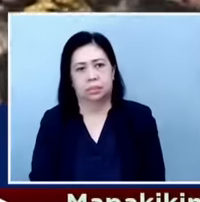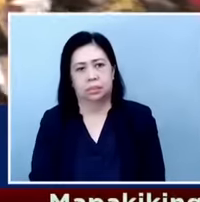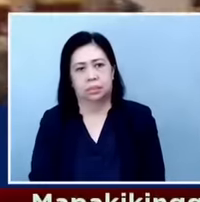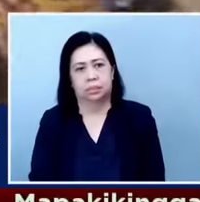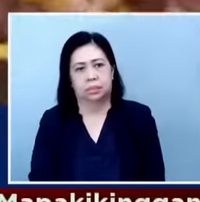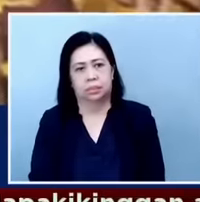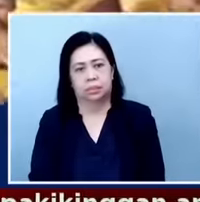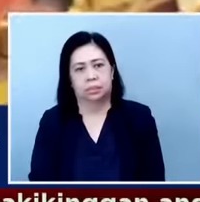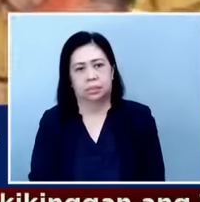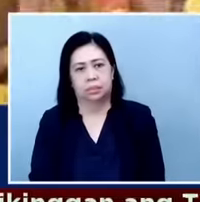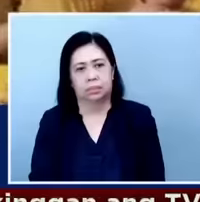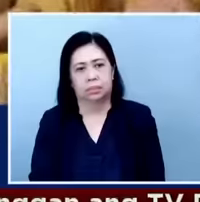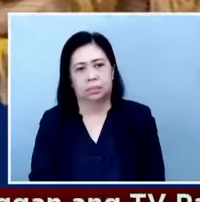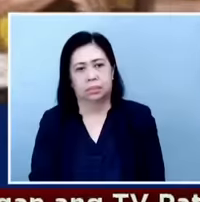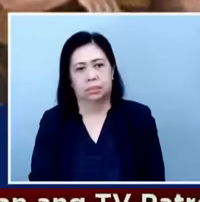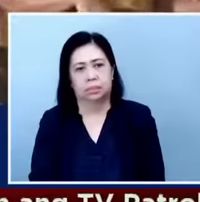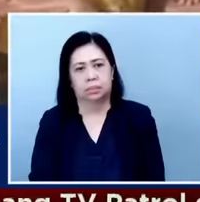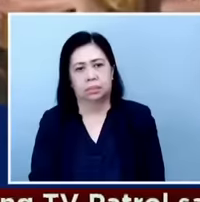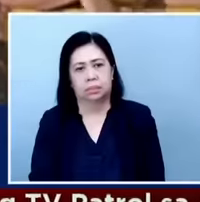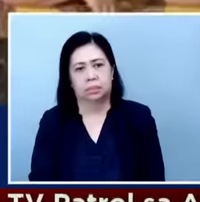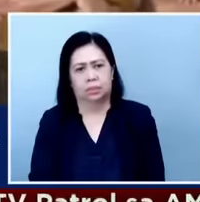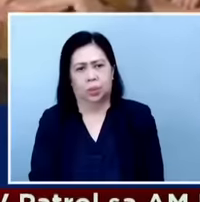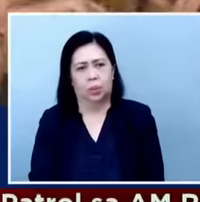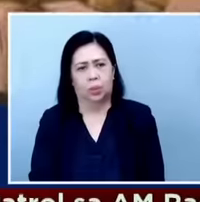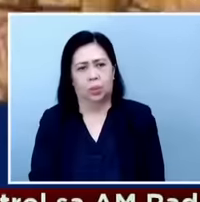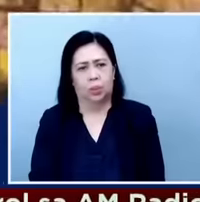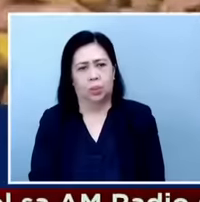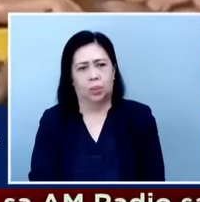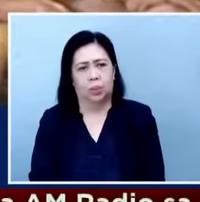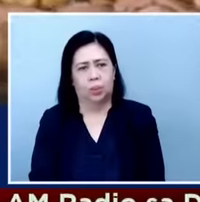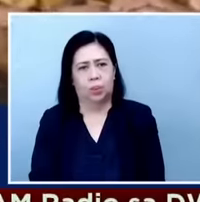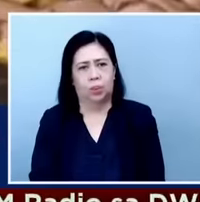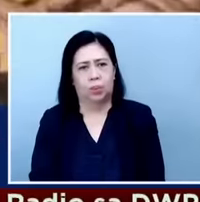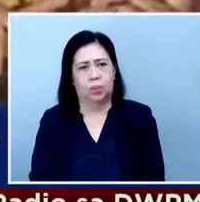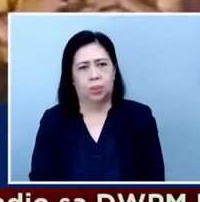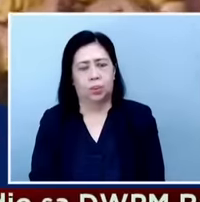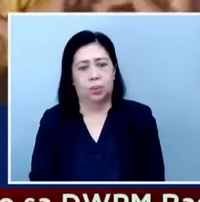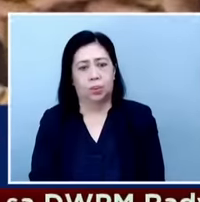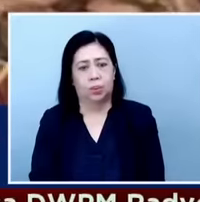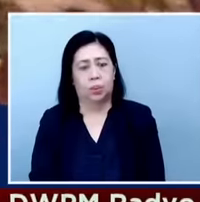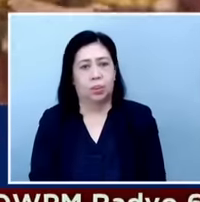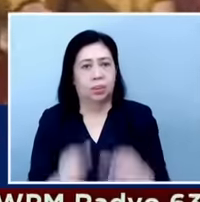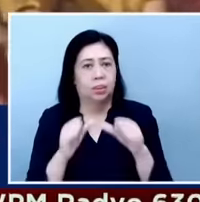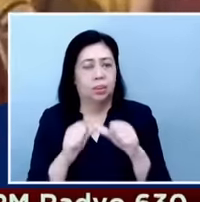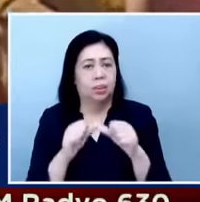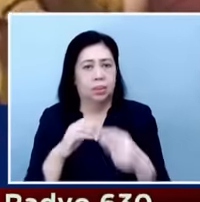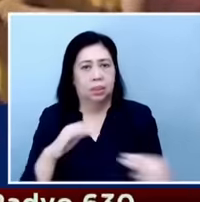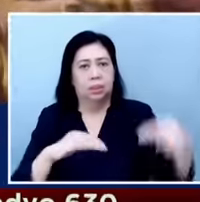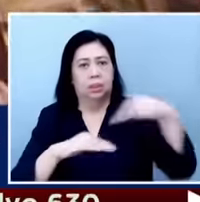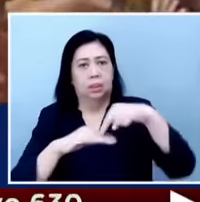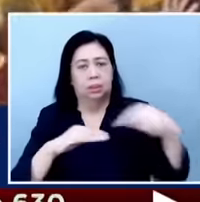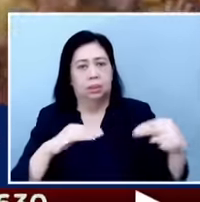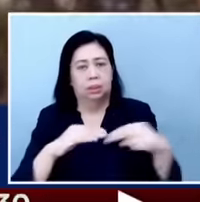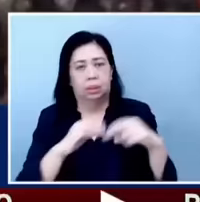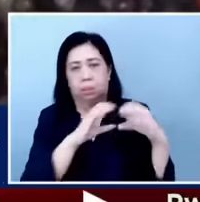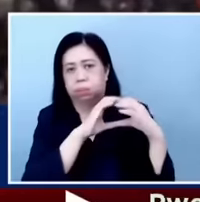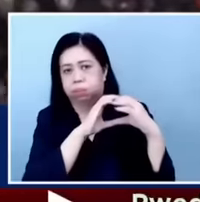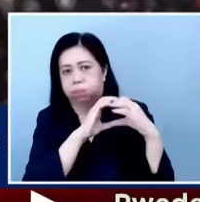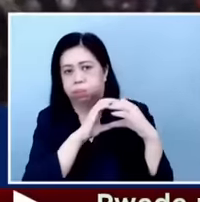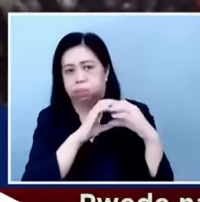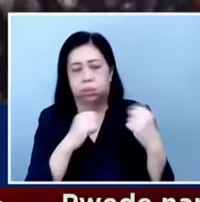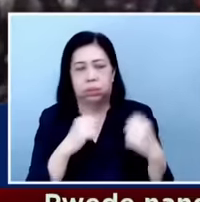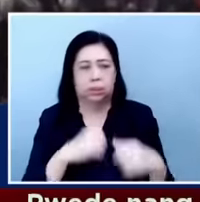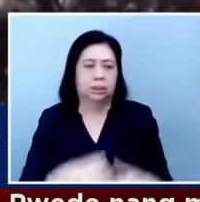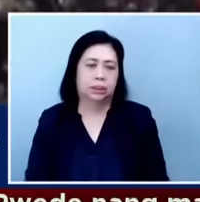Ayan po, hindi masaway-saway yung mga kababayan natin na patuloy na umakyat sa andas ng Poong